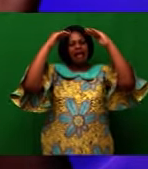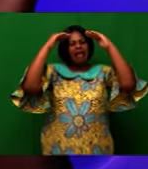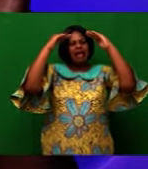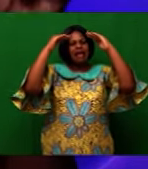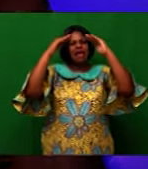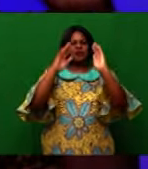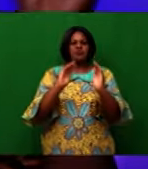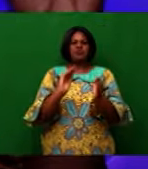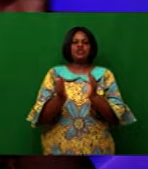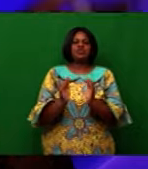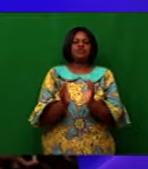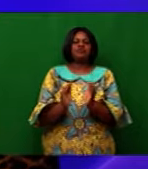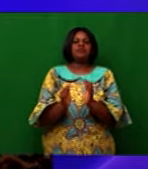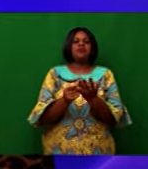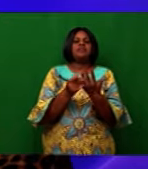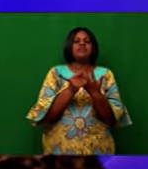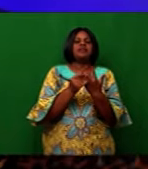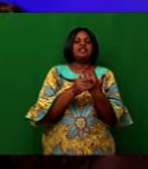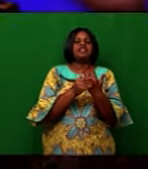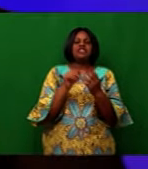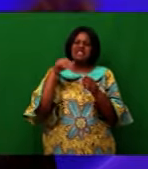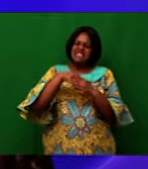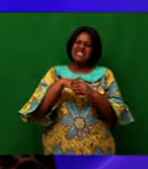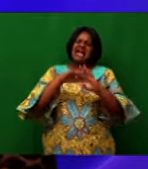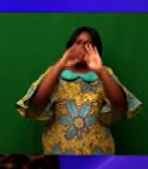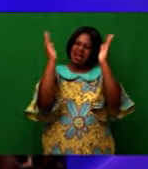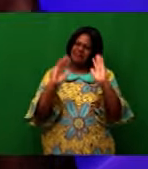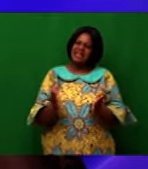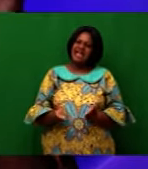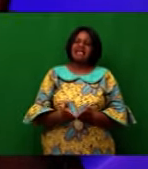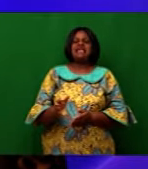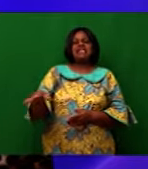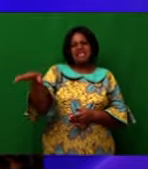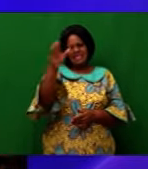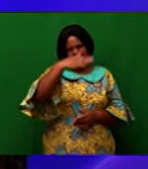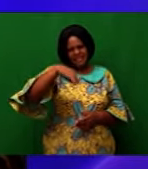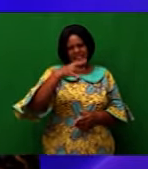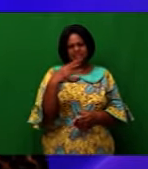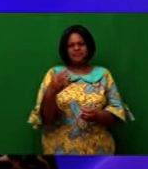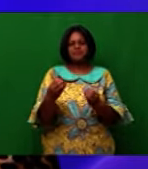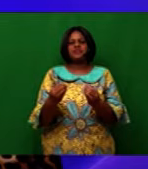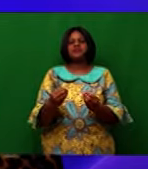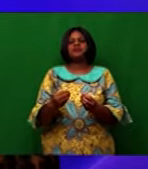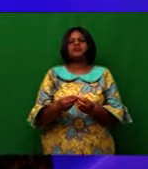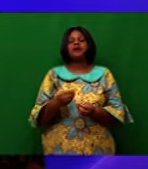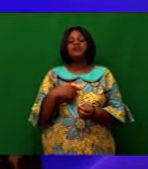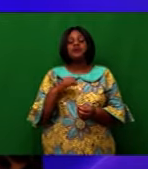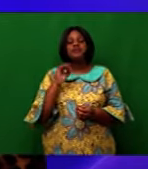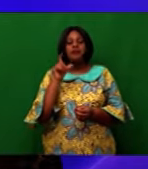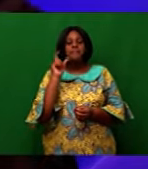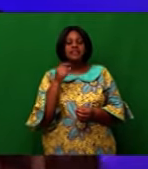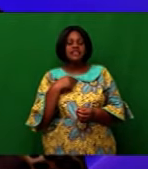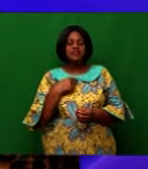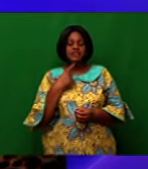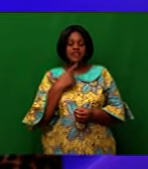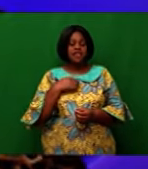kuchengeteza sitsa kana kuroorana mu Afrika muno mesi unozva chero mudzimai womunhu akataurwa naye akangera ati ini